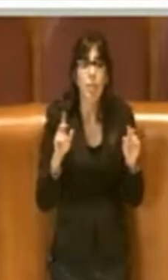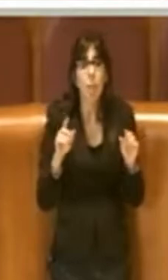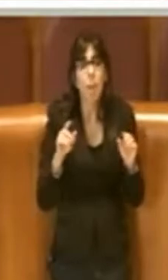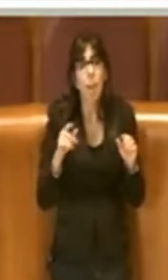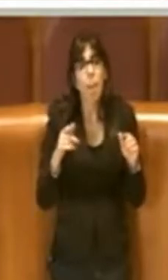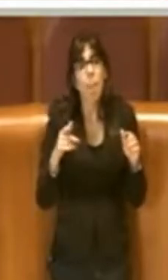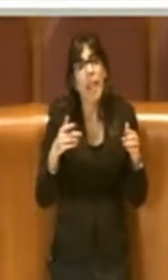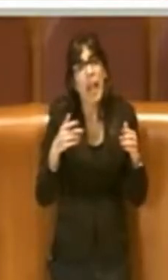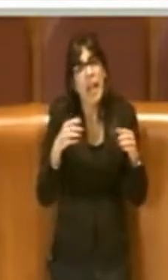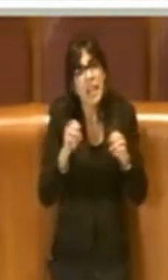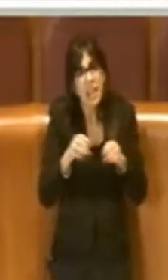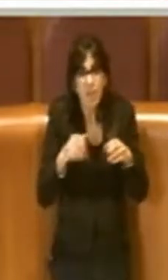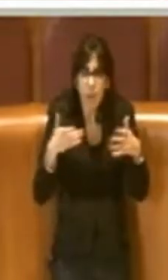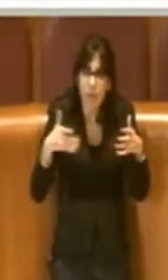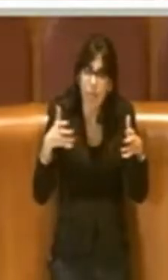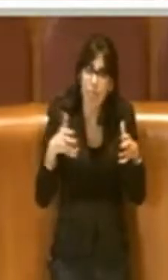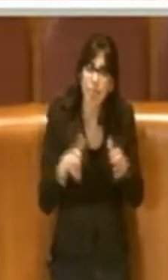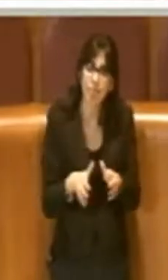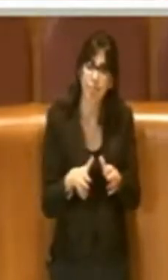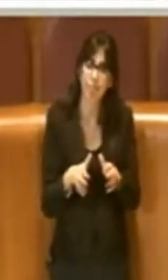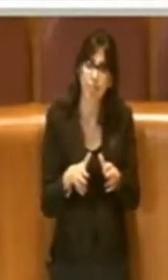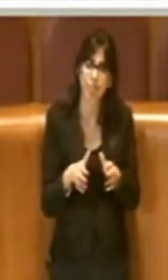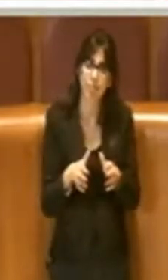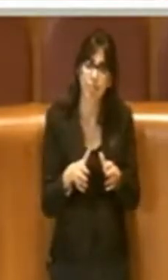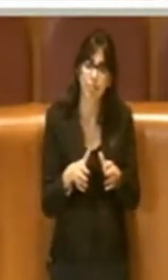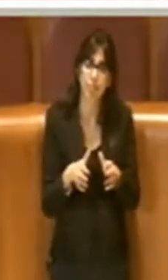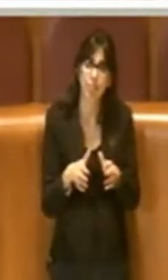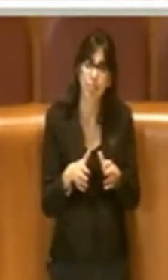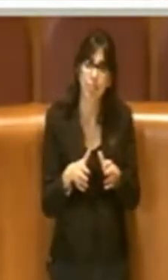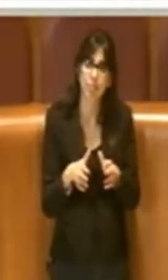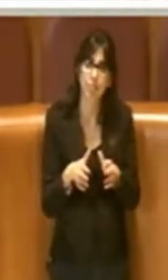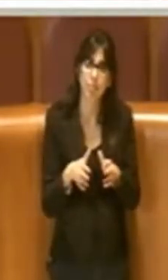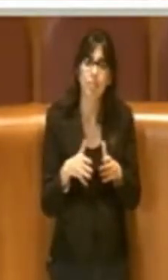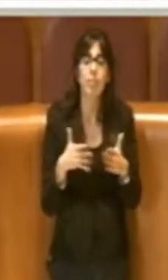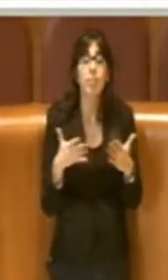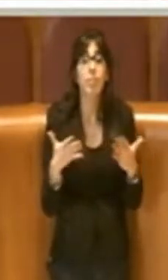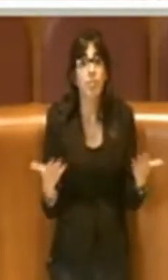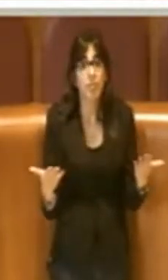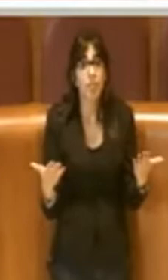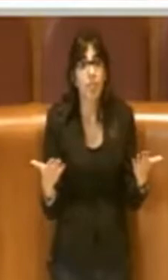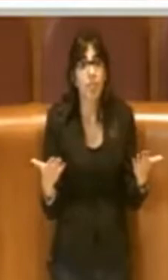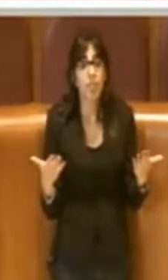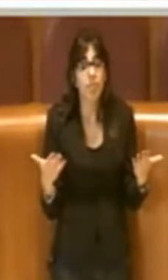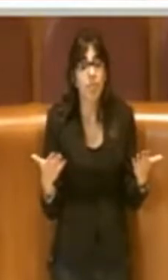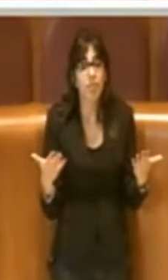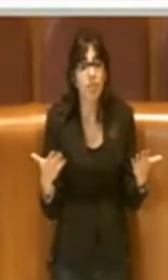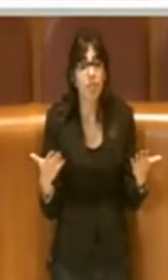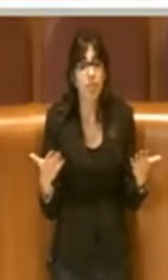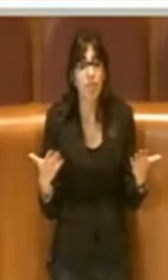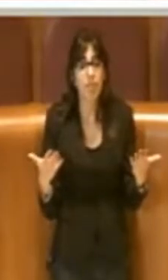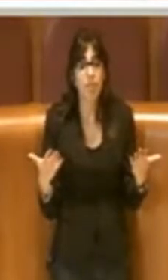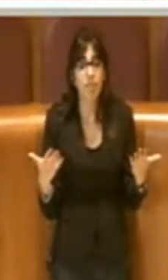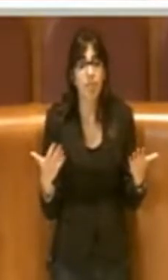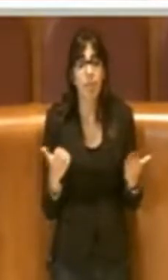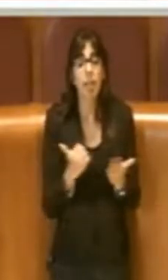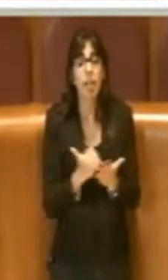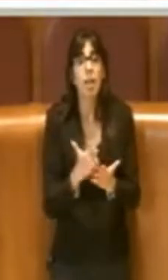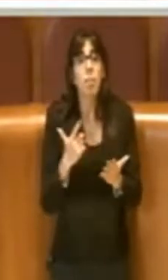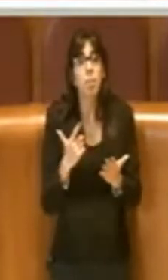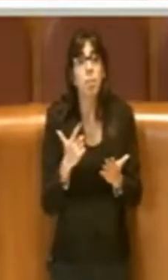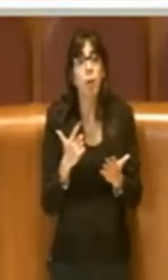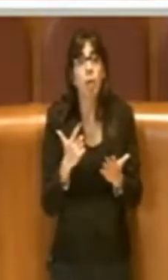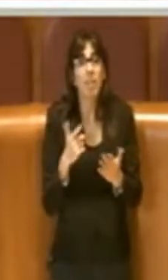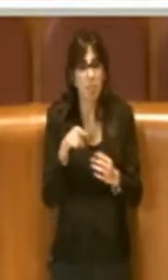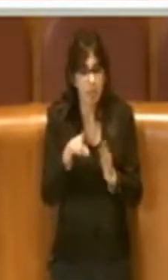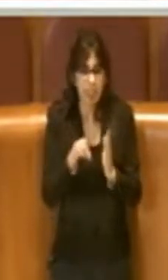di dover ridimensionare il rifiuto, di ridurre il rifiuto, e quindi è importantissimo anche